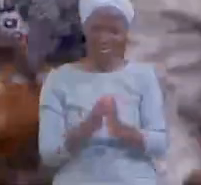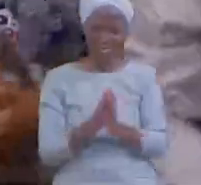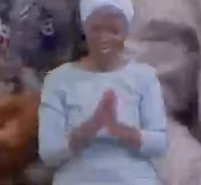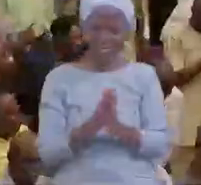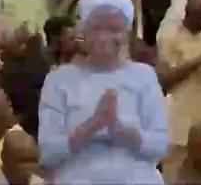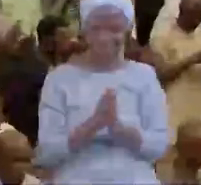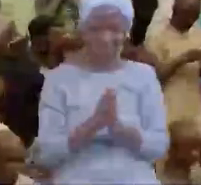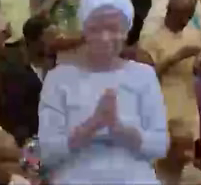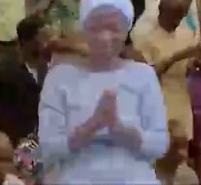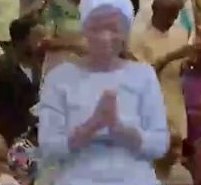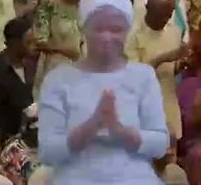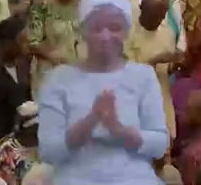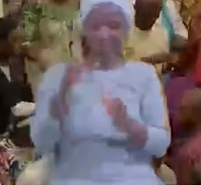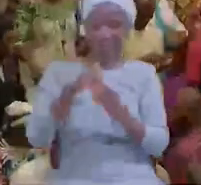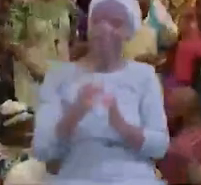devant Dieu.